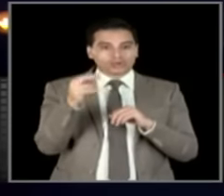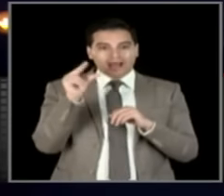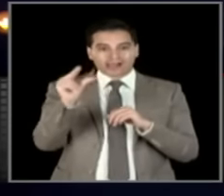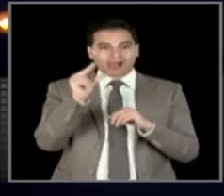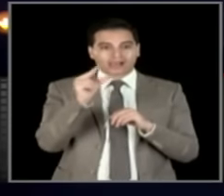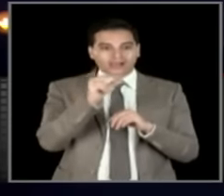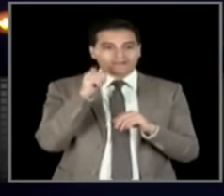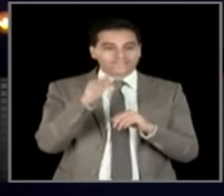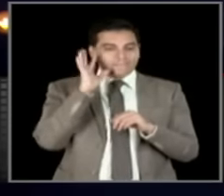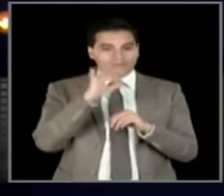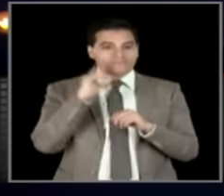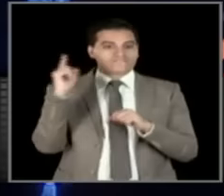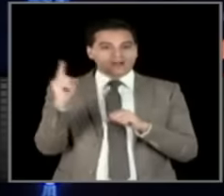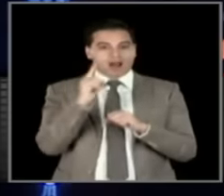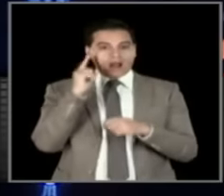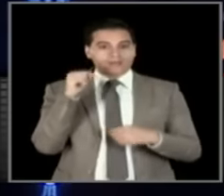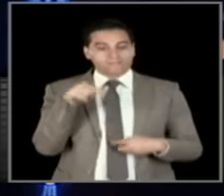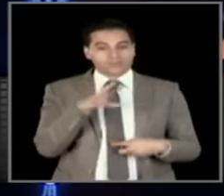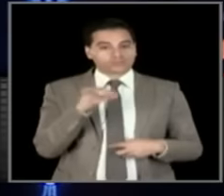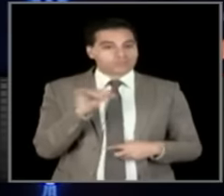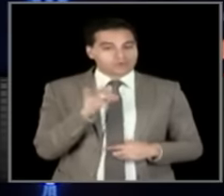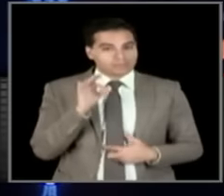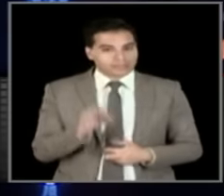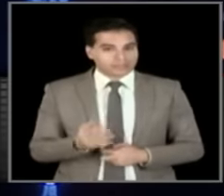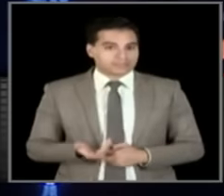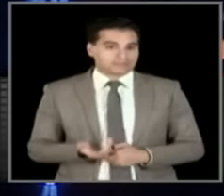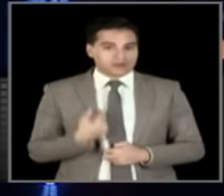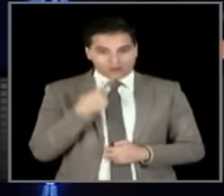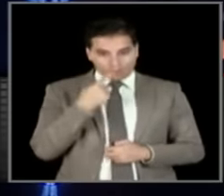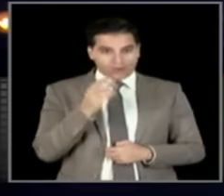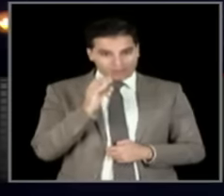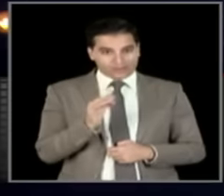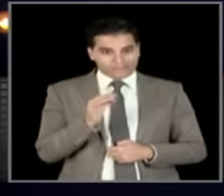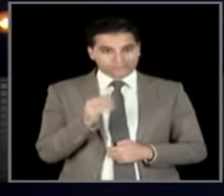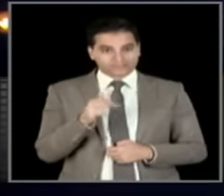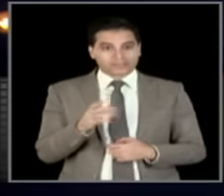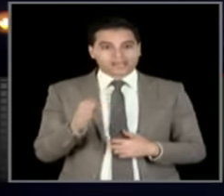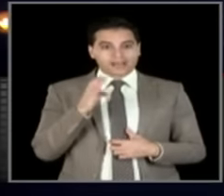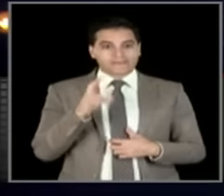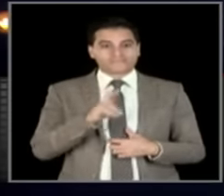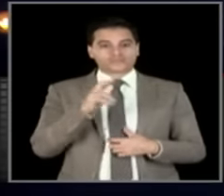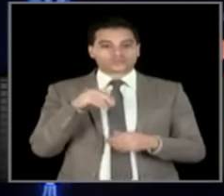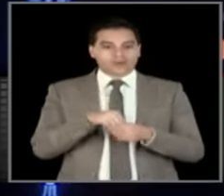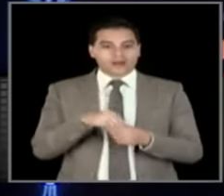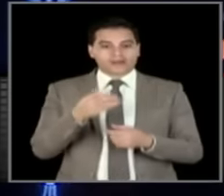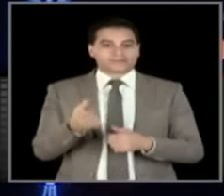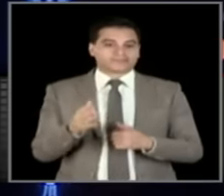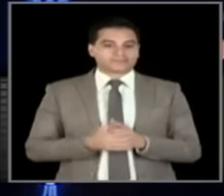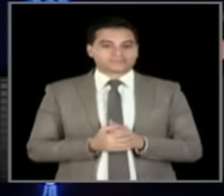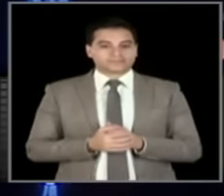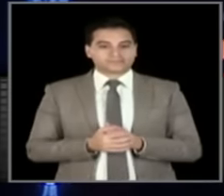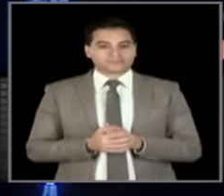بلورة فقط اللي تم اكتشافهم. موضوع مهم. أقول لكم حاجة؟ الإجابة في السؤال.